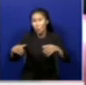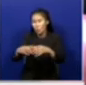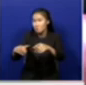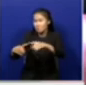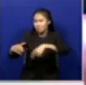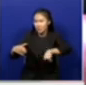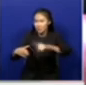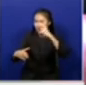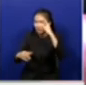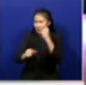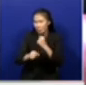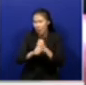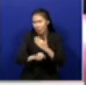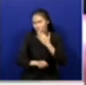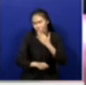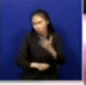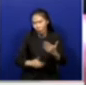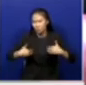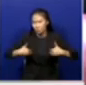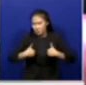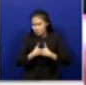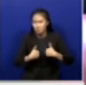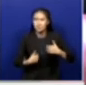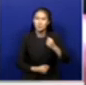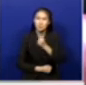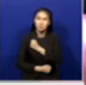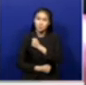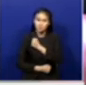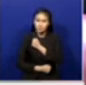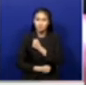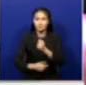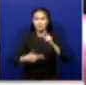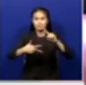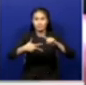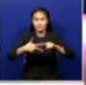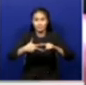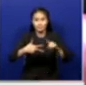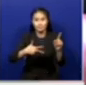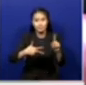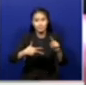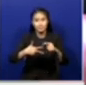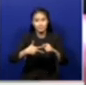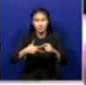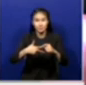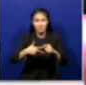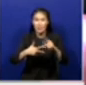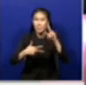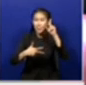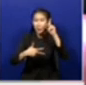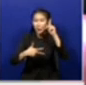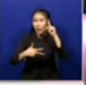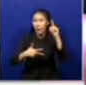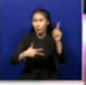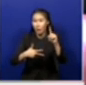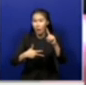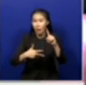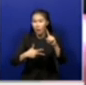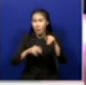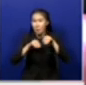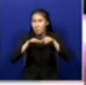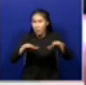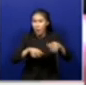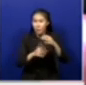ำงานมาตลอดกลุ่มต่อไปที่ได้รับการพูดถึงแล้วก็เป็นต้องบอกว่าเป็นข่าวอยู่ในสื่อต่างๆมากมาย